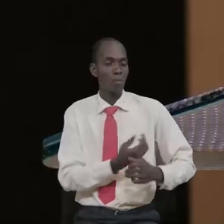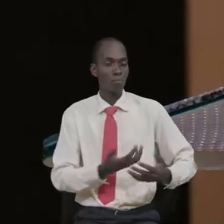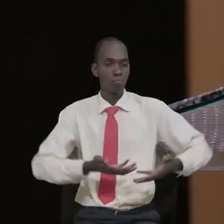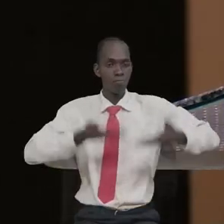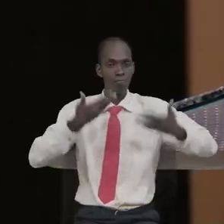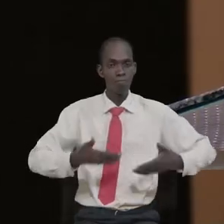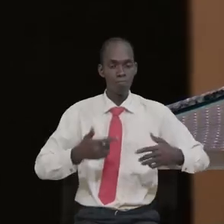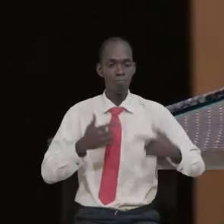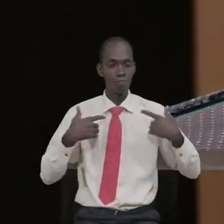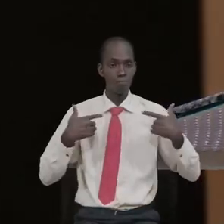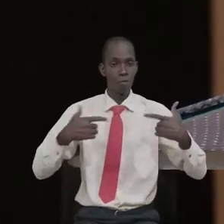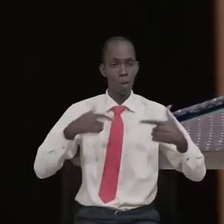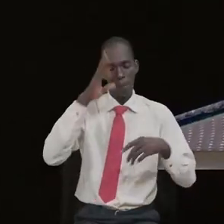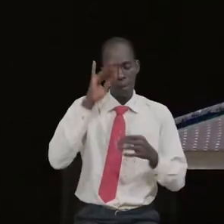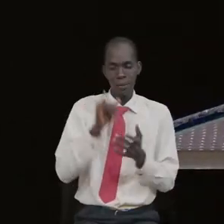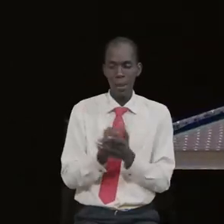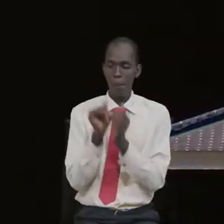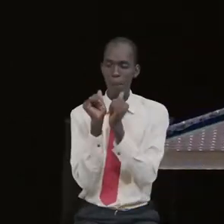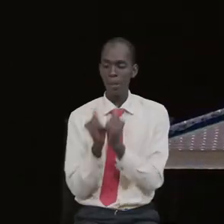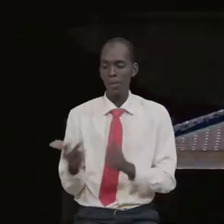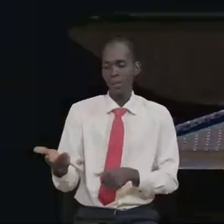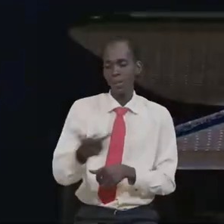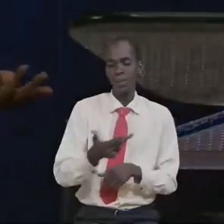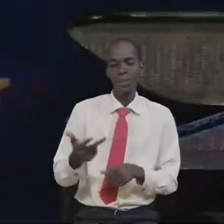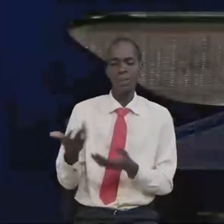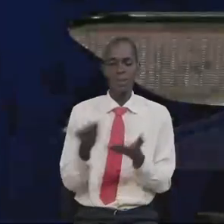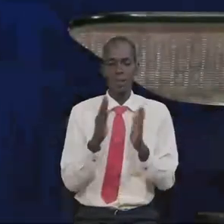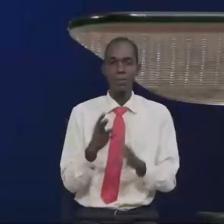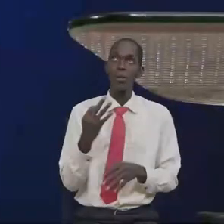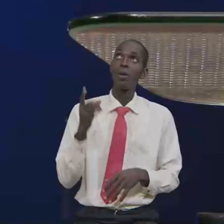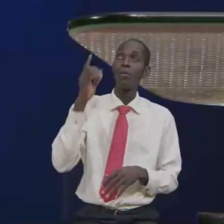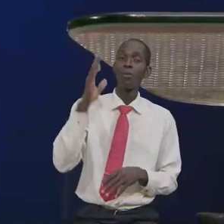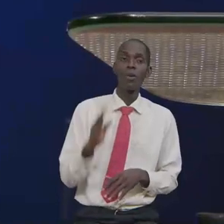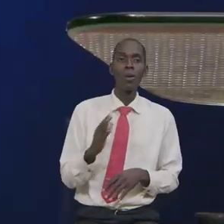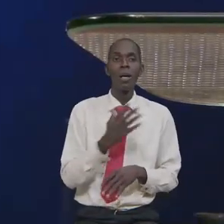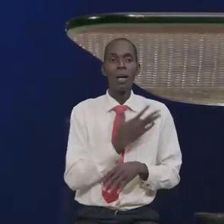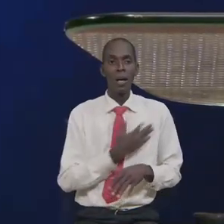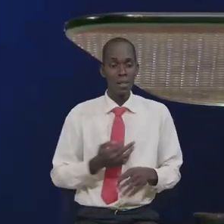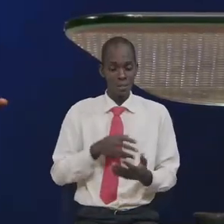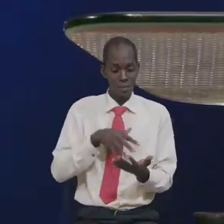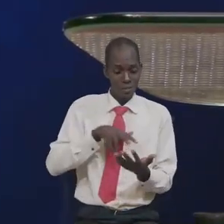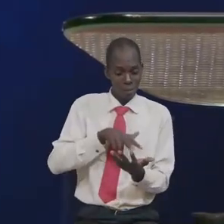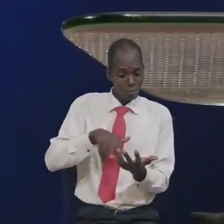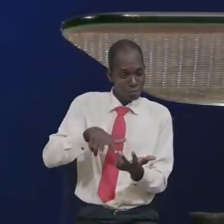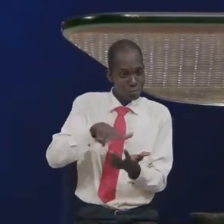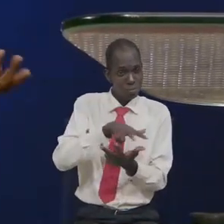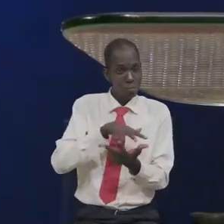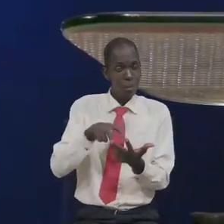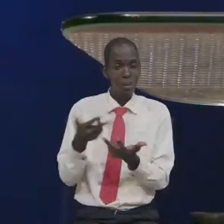Shadrach, Meshach et Abednego. Le verset 23. Et ces trois hommes,